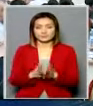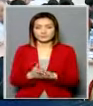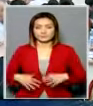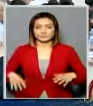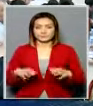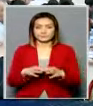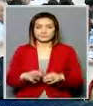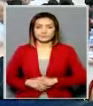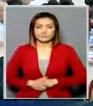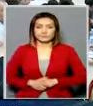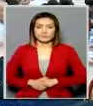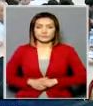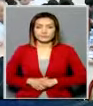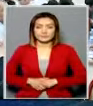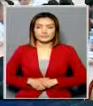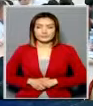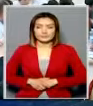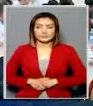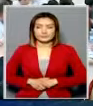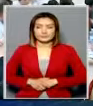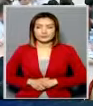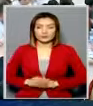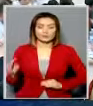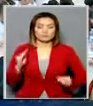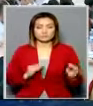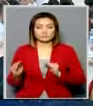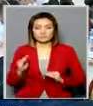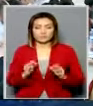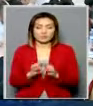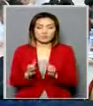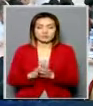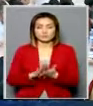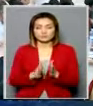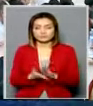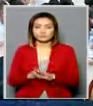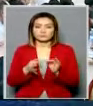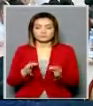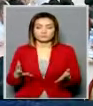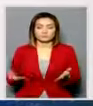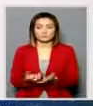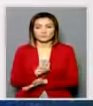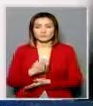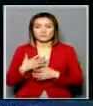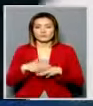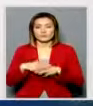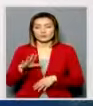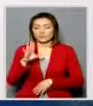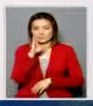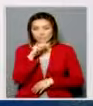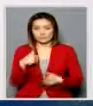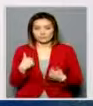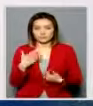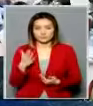мысалға команданың әр мүшесі бір-бірін толықтырып отындай қылып алып бару керек. Егер команданың бәрі бір жақты болатын болса, тоже ол командаға пайдасы